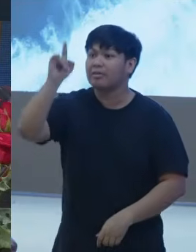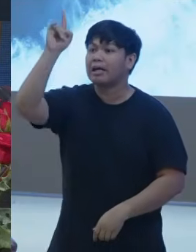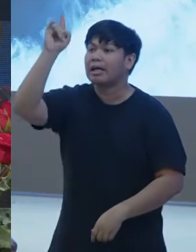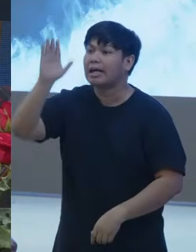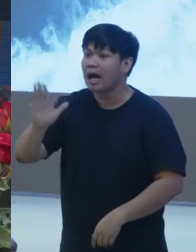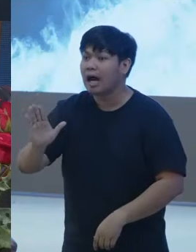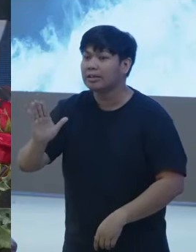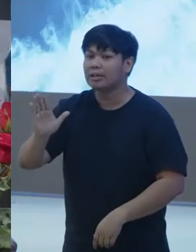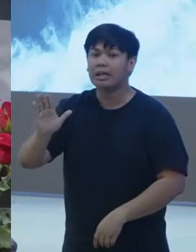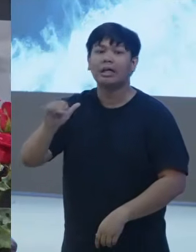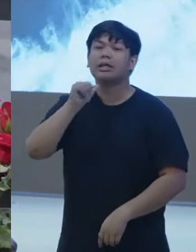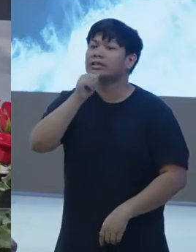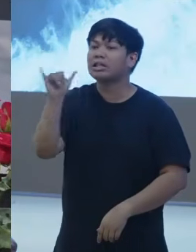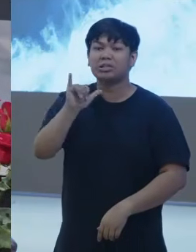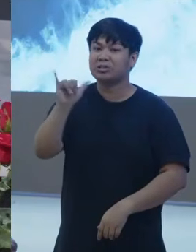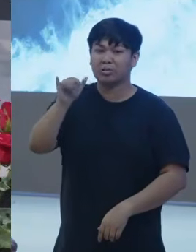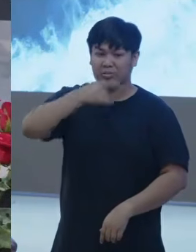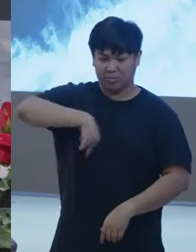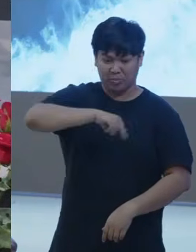Aminin na natin.